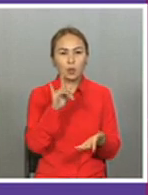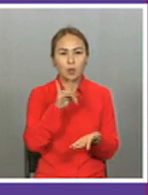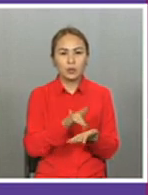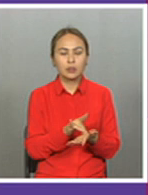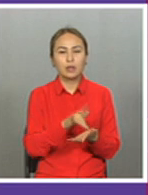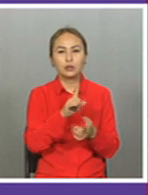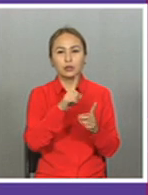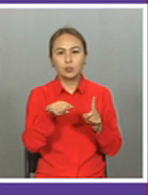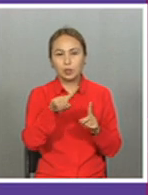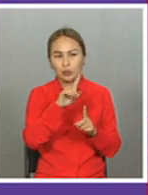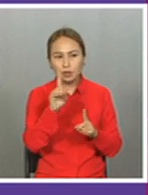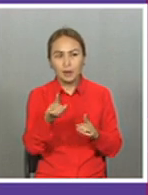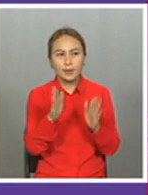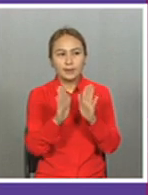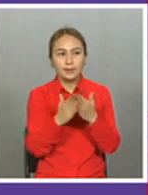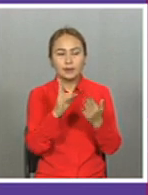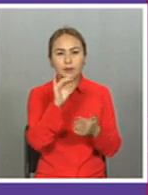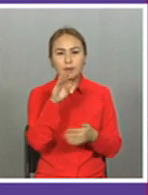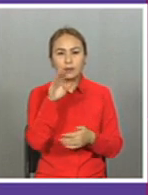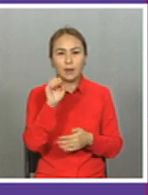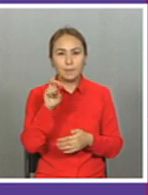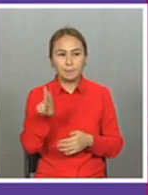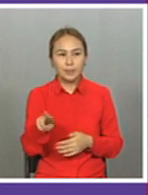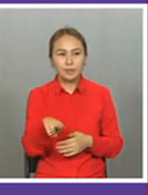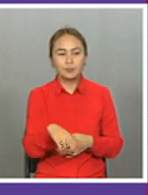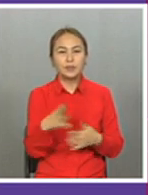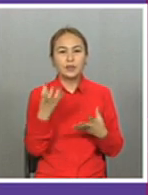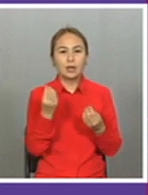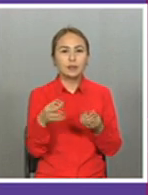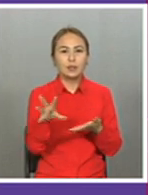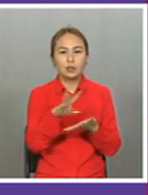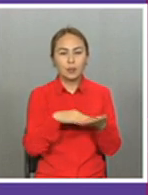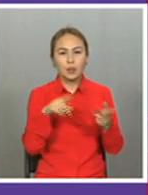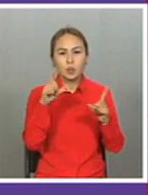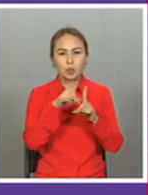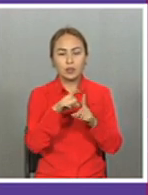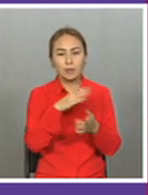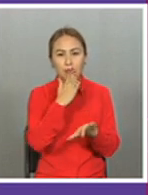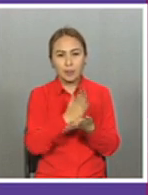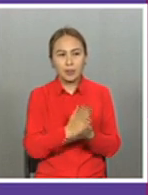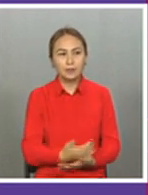түбірі кітап. Тағы да түбірлес сөздер бар ма?